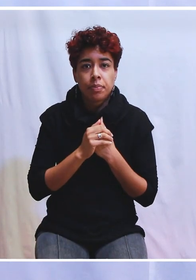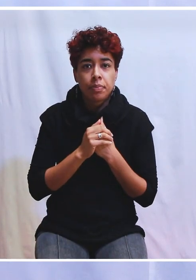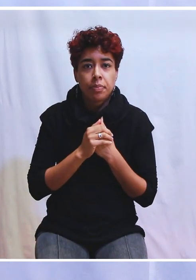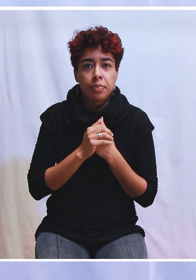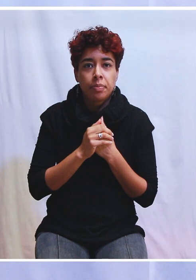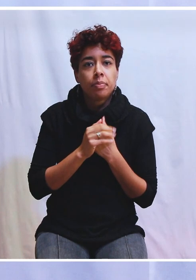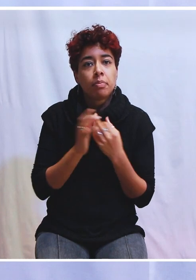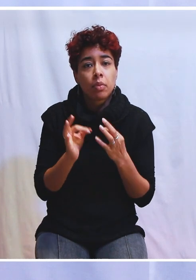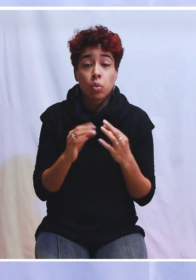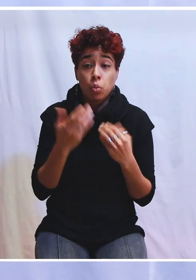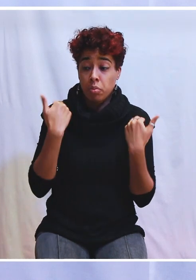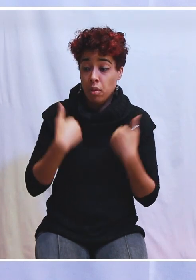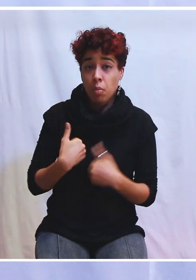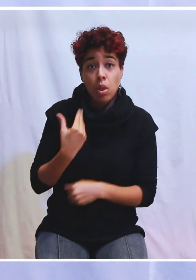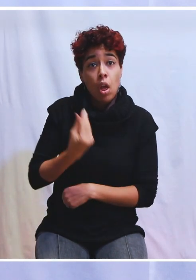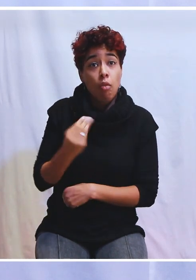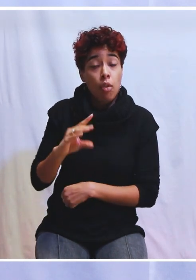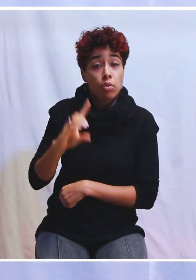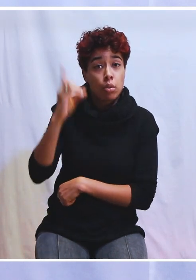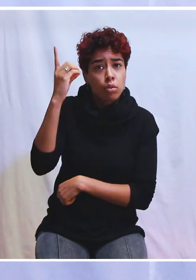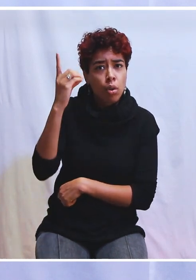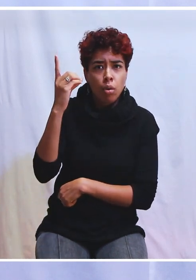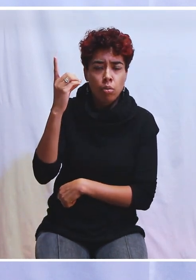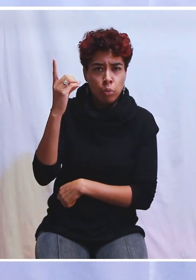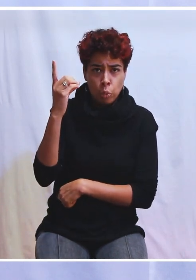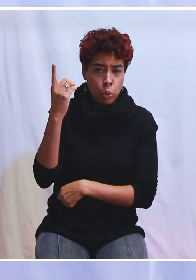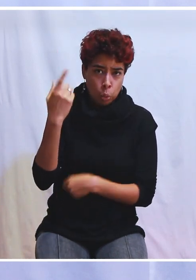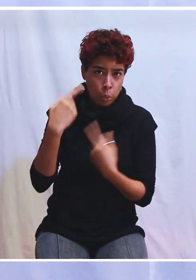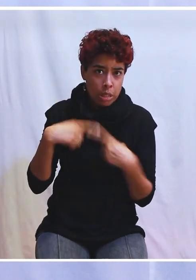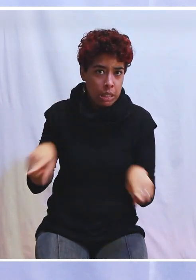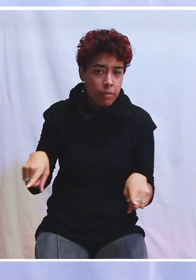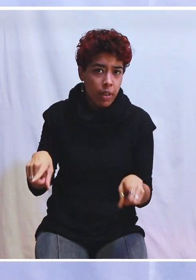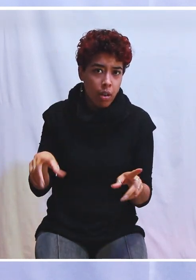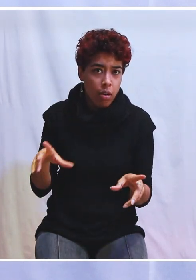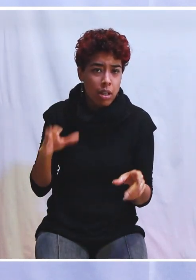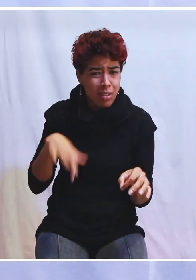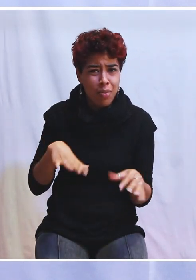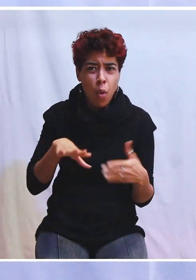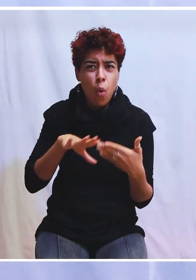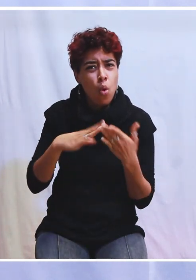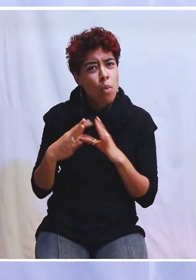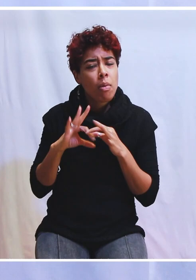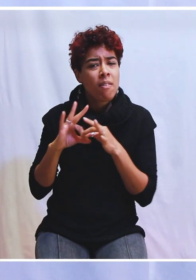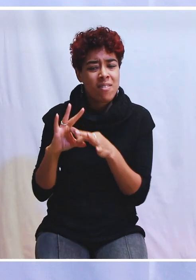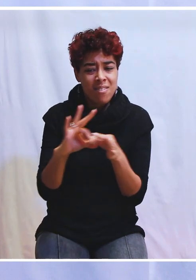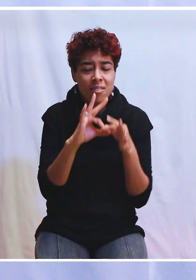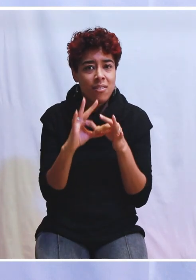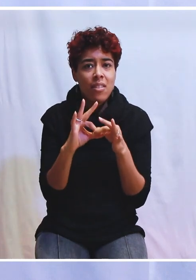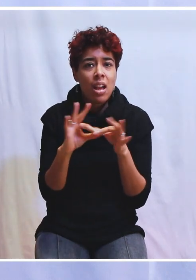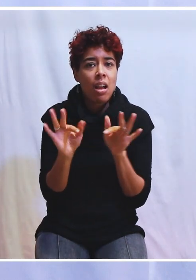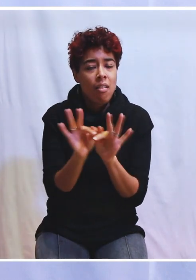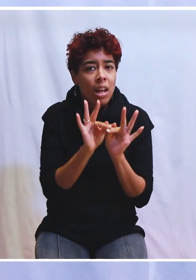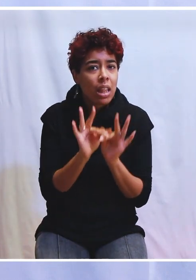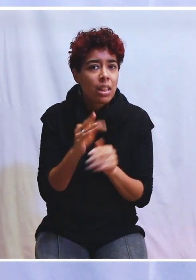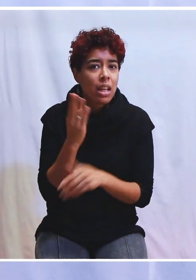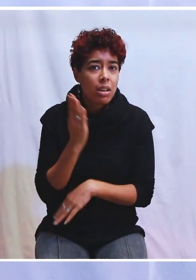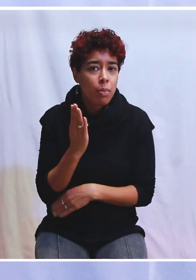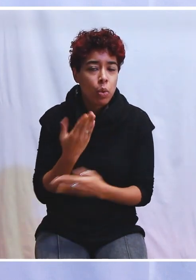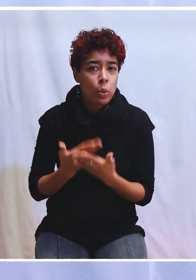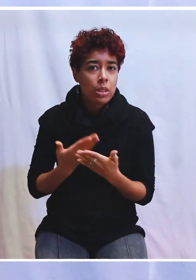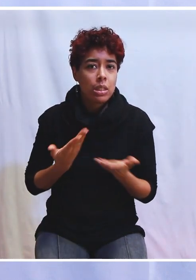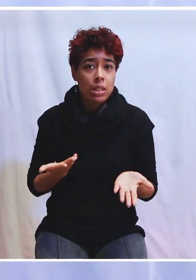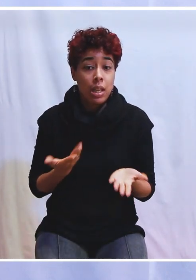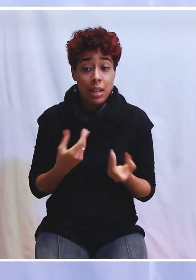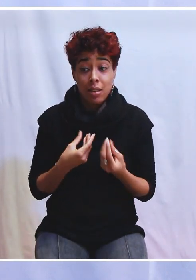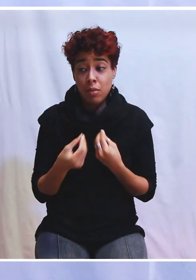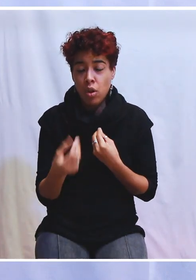cette dimension-là en tant qu'enfant de Dieu. Nous, on est dans une dimension, de communion fraternelle. Et c'est ce qui va permettre, le